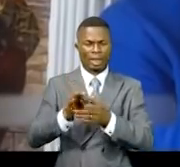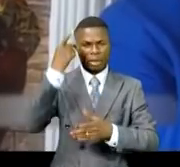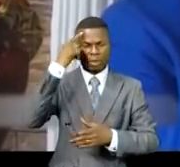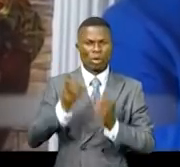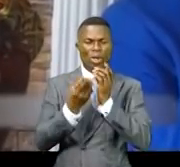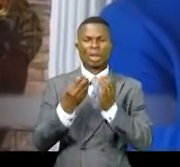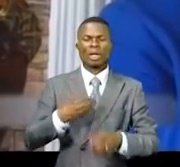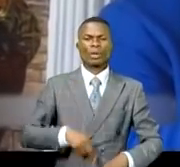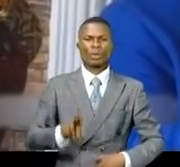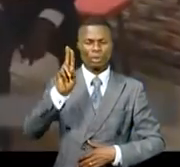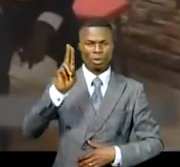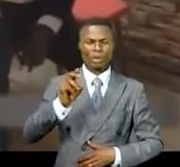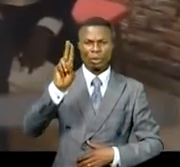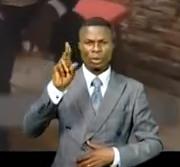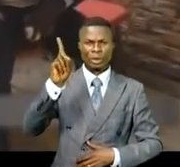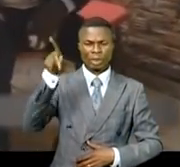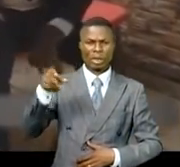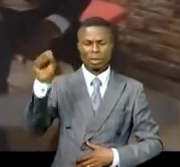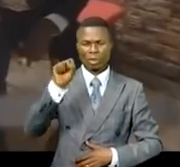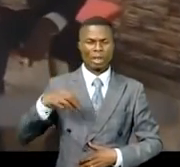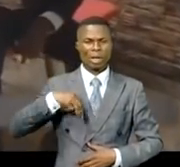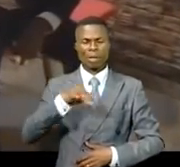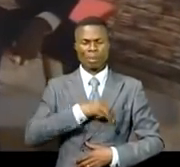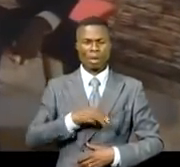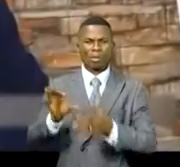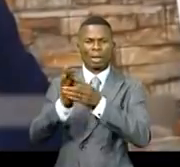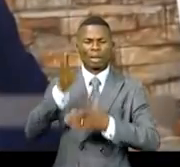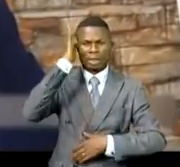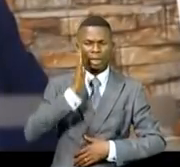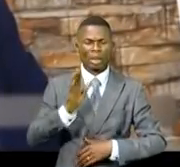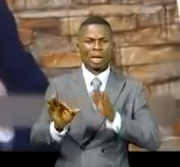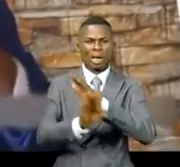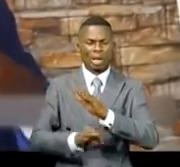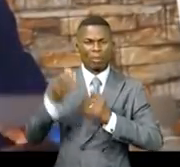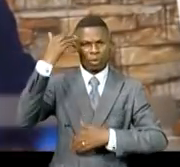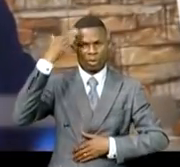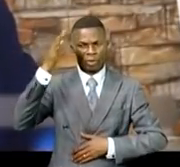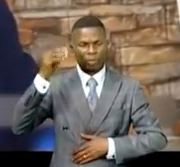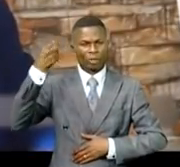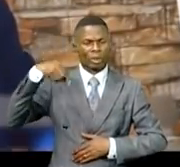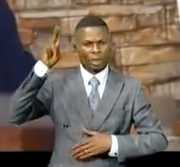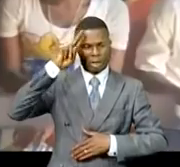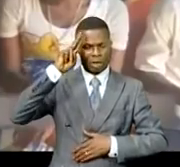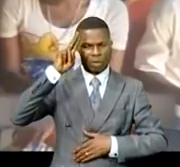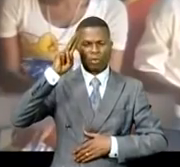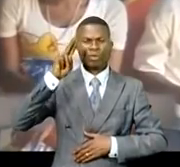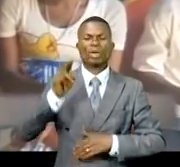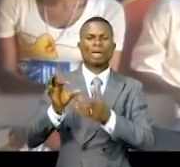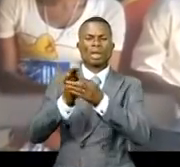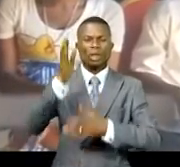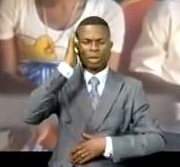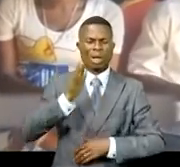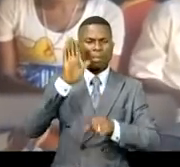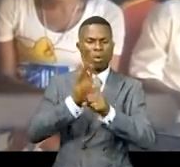et le progrès social et membre de l'Union sacrée de la nation. Pour cette base de l'Équateur, le gouvernement de l'Union sacrée est porteur